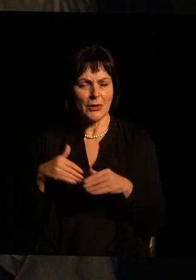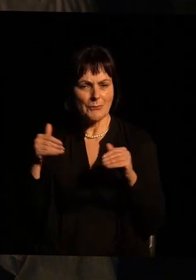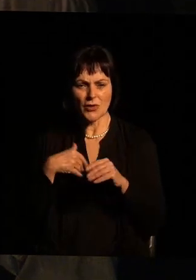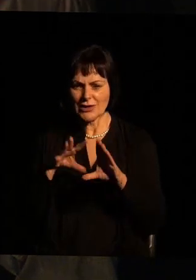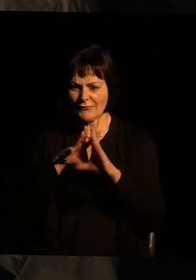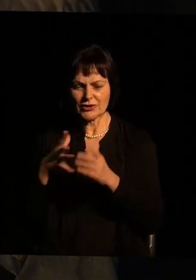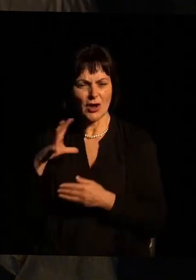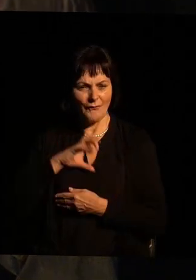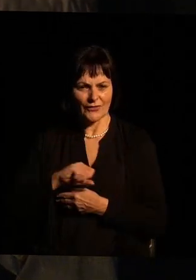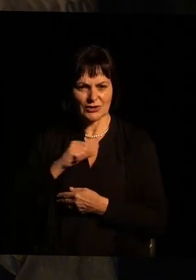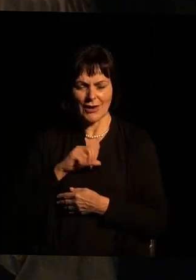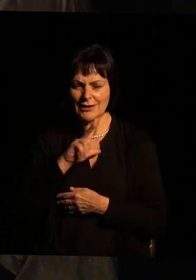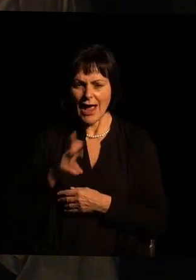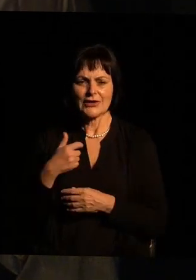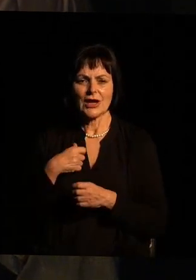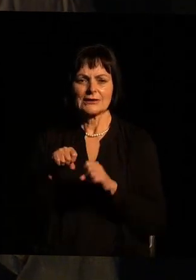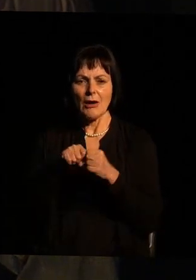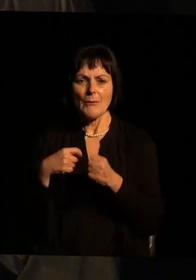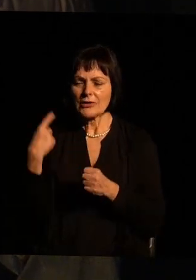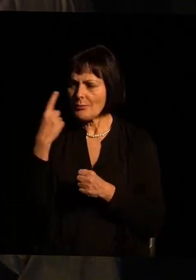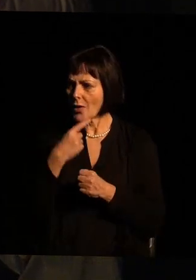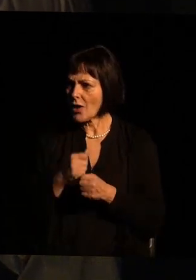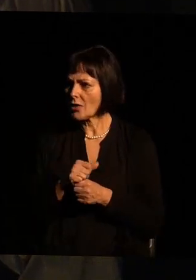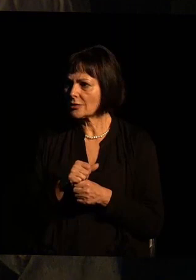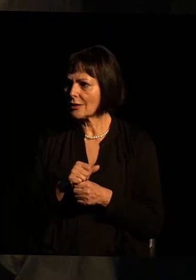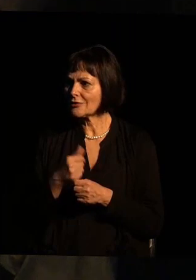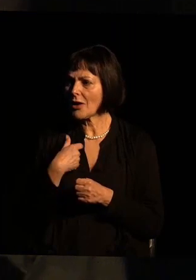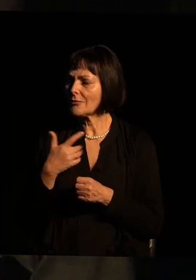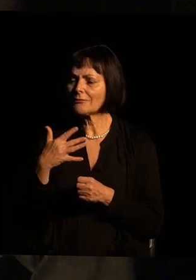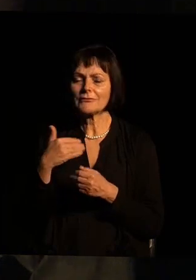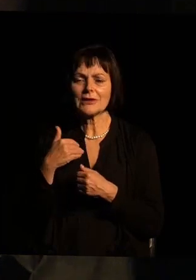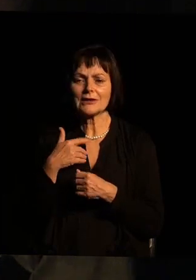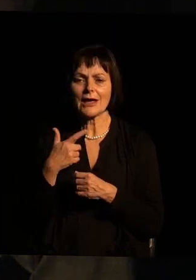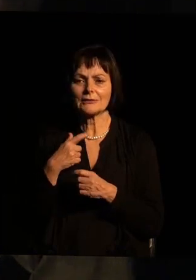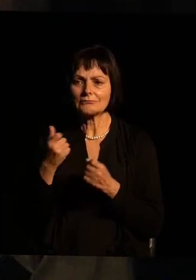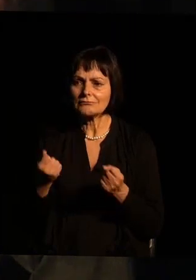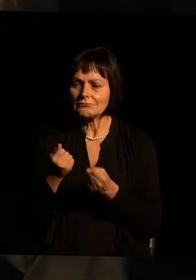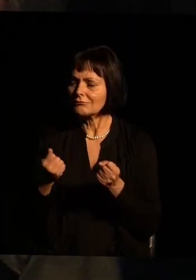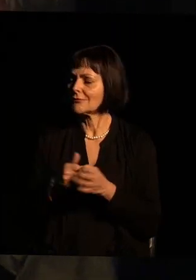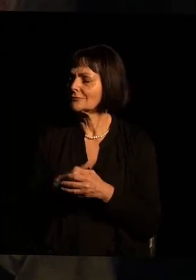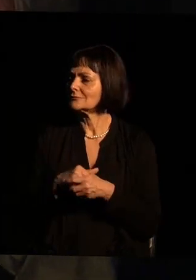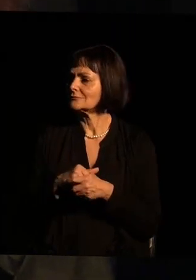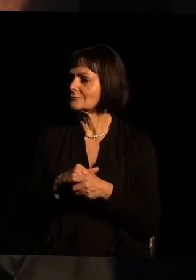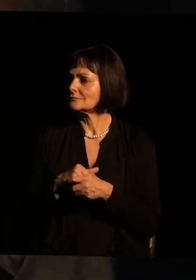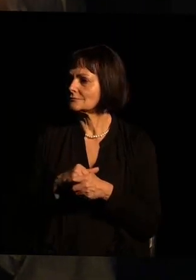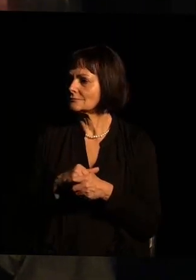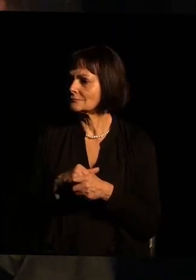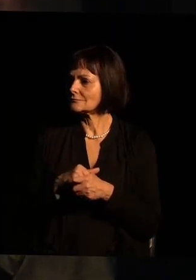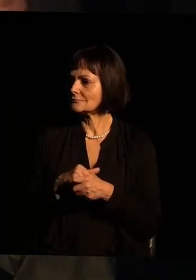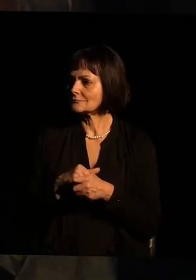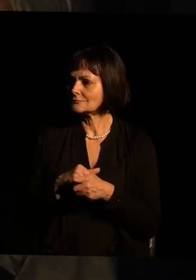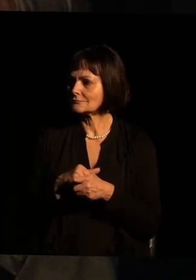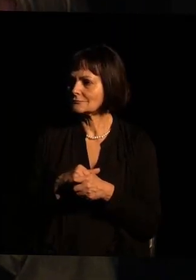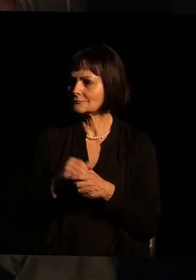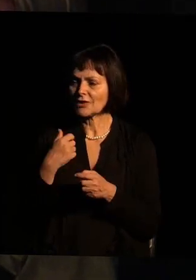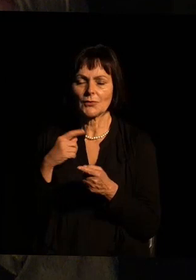wszystko przetrzymać, każdą temperaturę, każde załamanie i to mnie napędzało. Wtedy w zwykłych jakieś anoraki ze